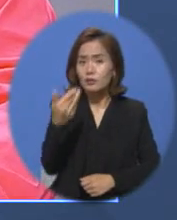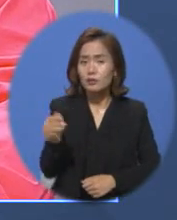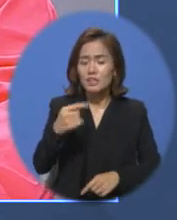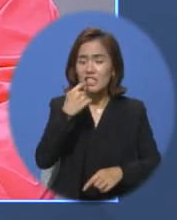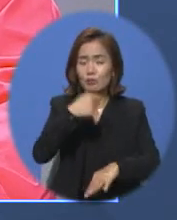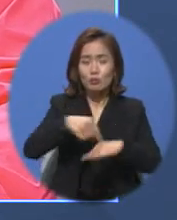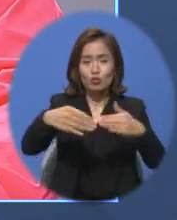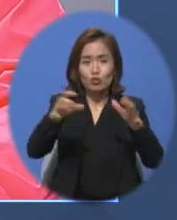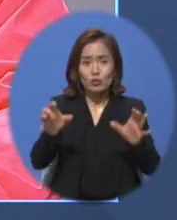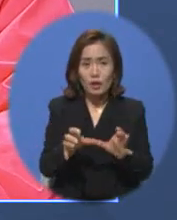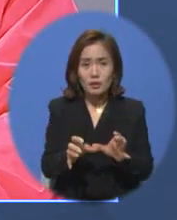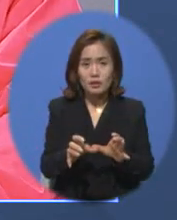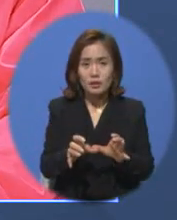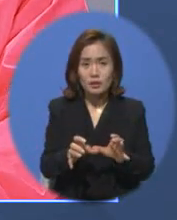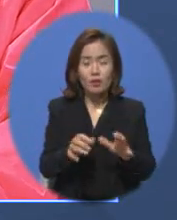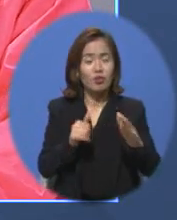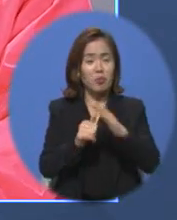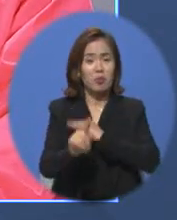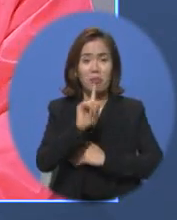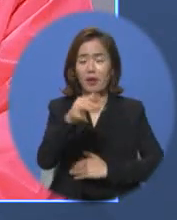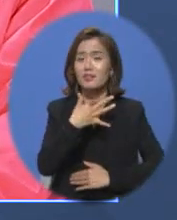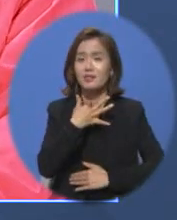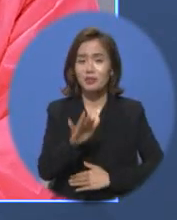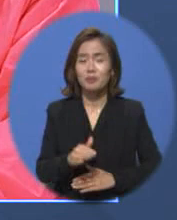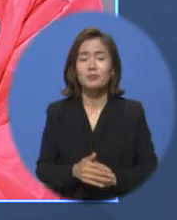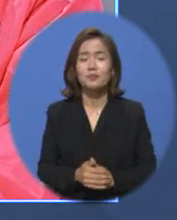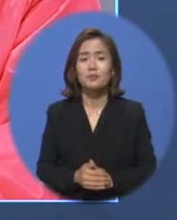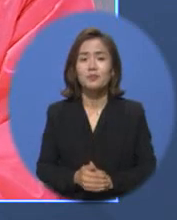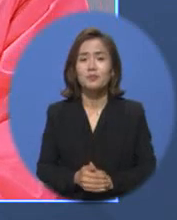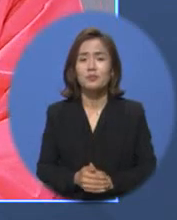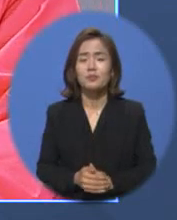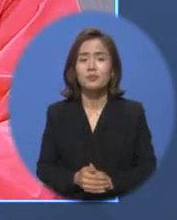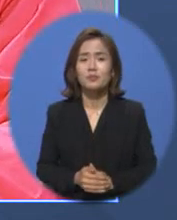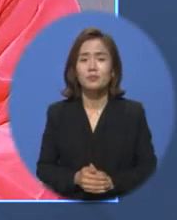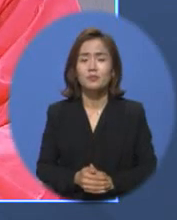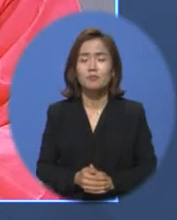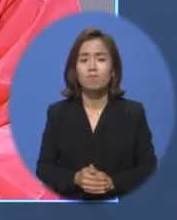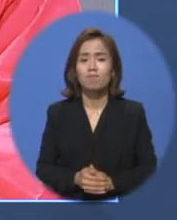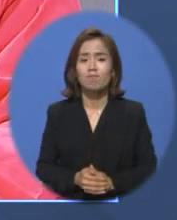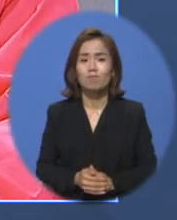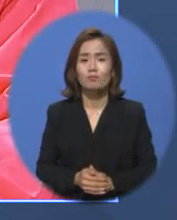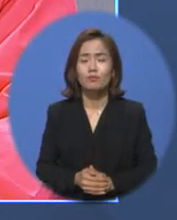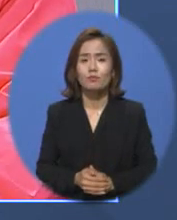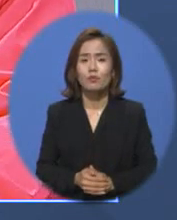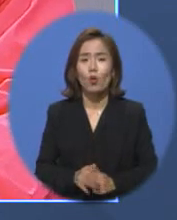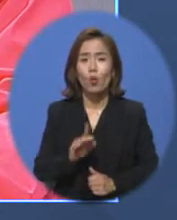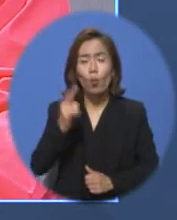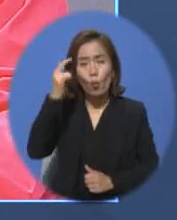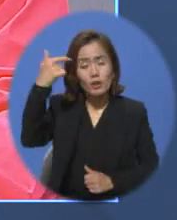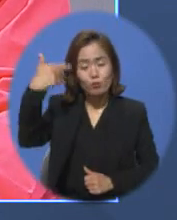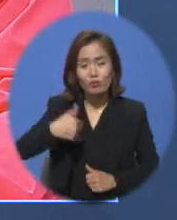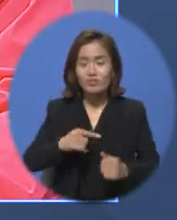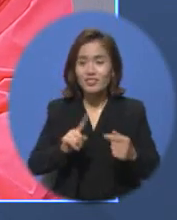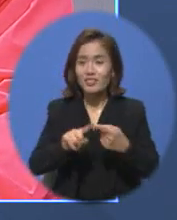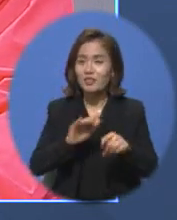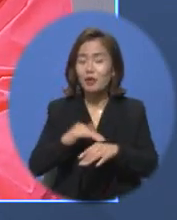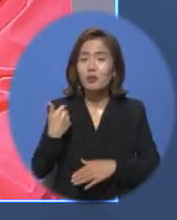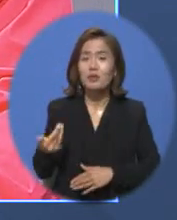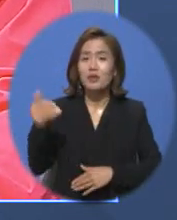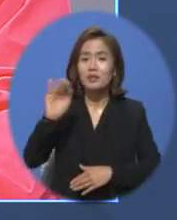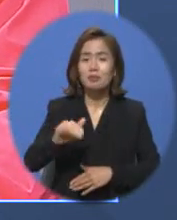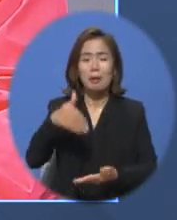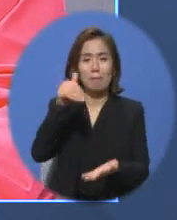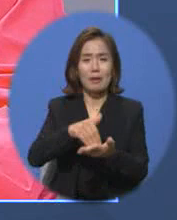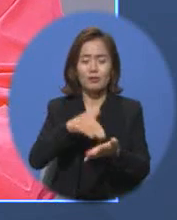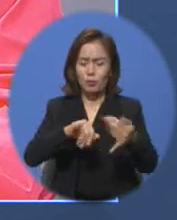민주당이공식적으로 사회주의정당이라고선언한적은없는것으로알고있습니다.어쨌든,상황은이렇습니다 .왜그렇게말씀하셨는지모르겠지만, 어쨌든반성은